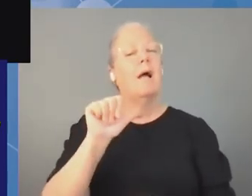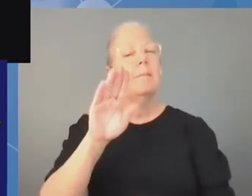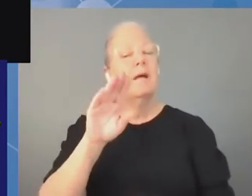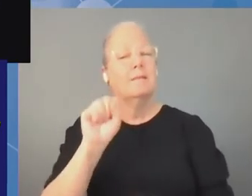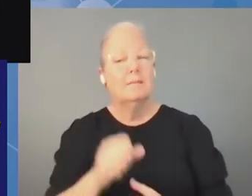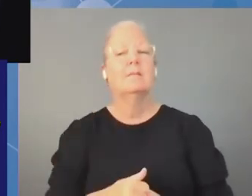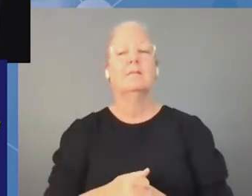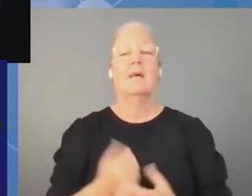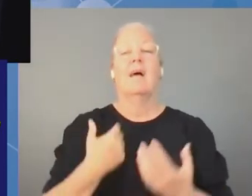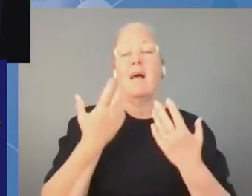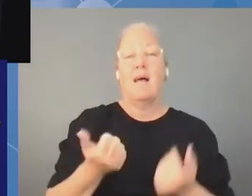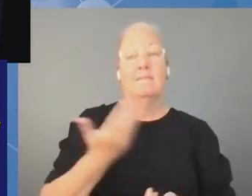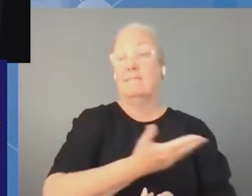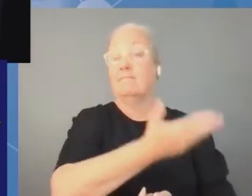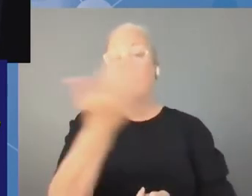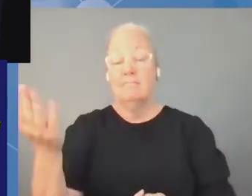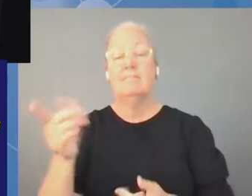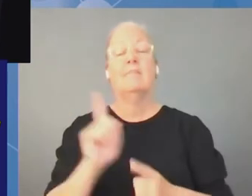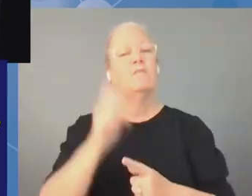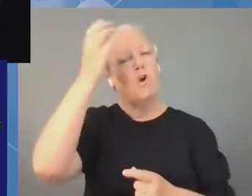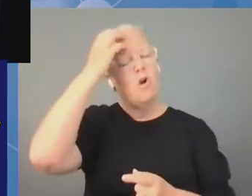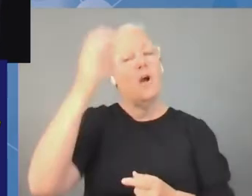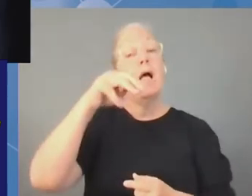的顾问小组的吧，